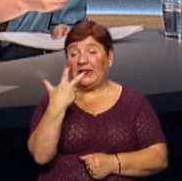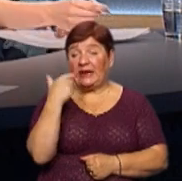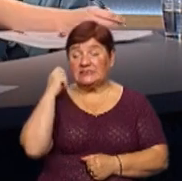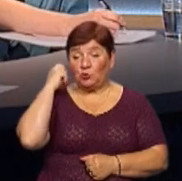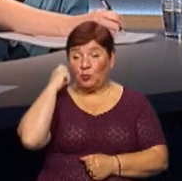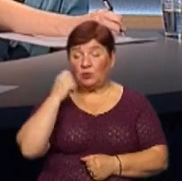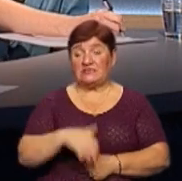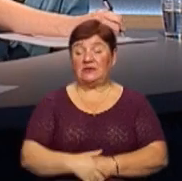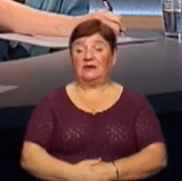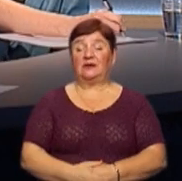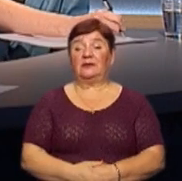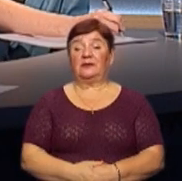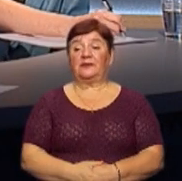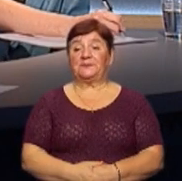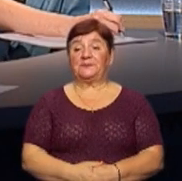2013 році.